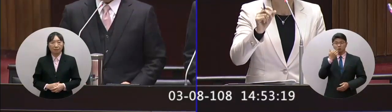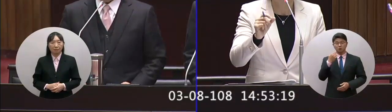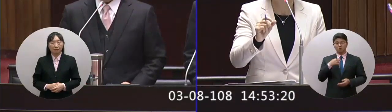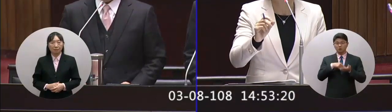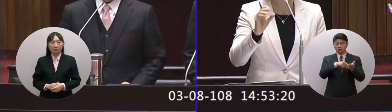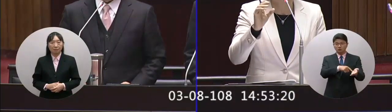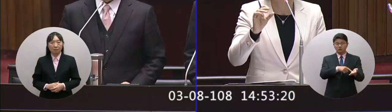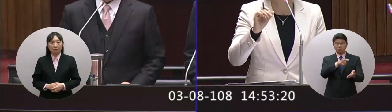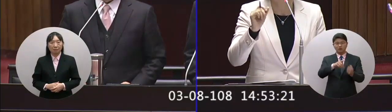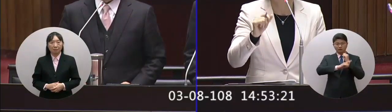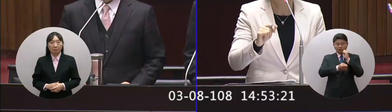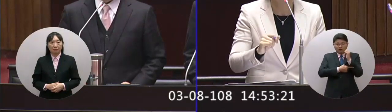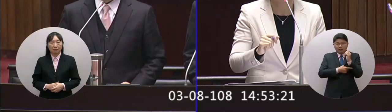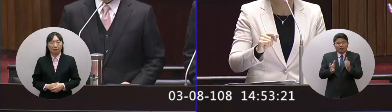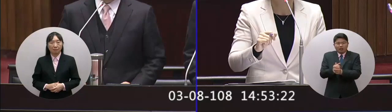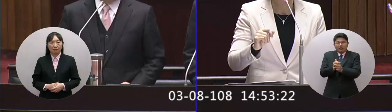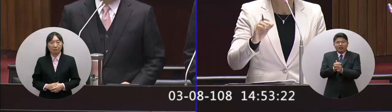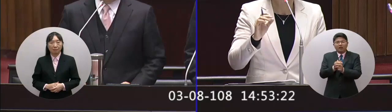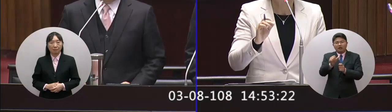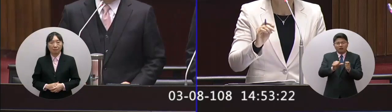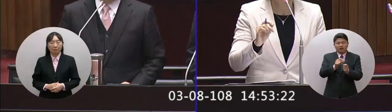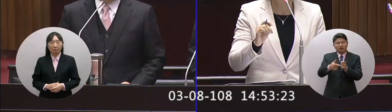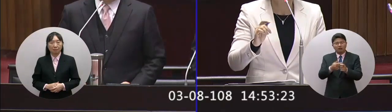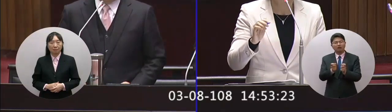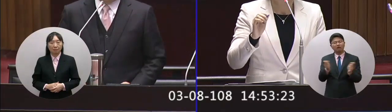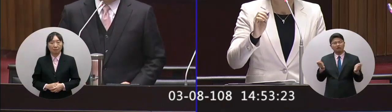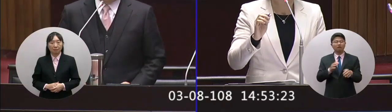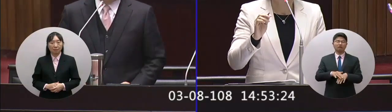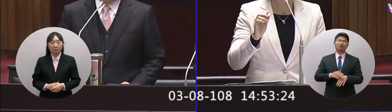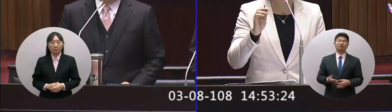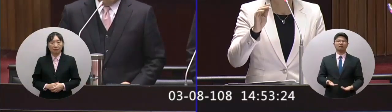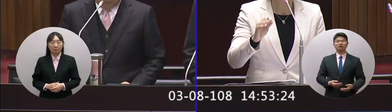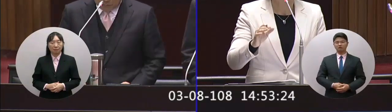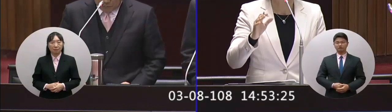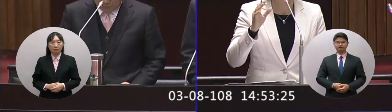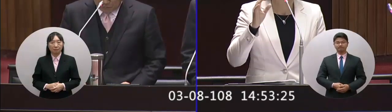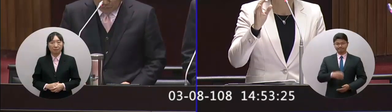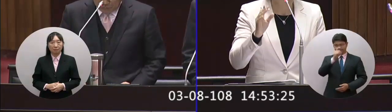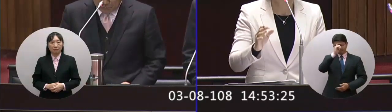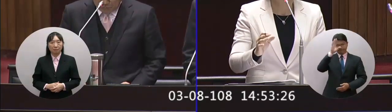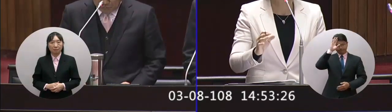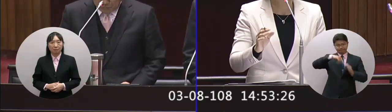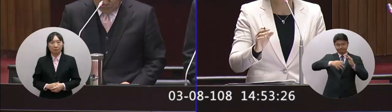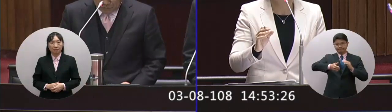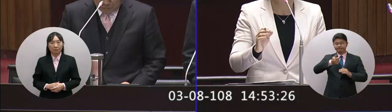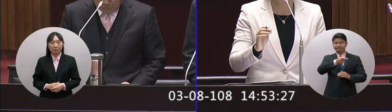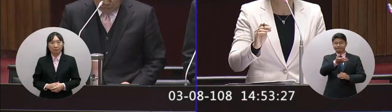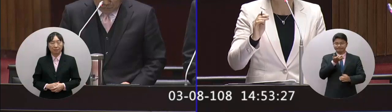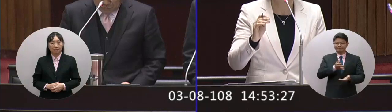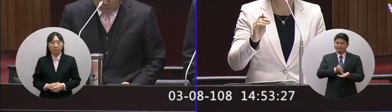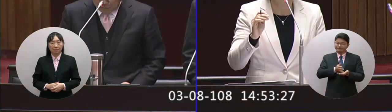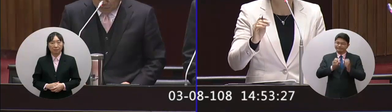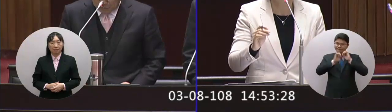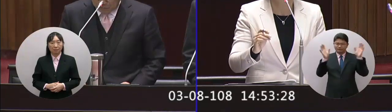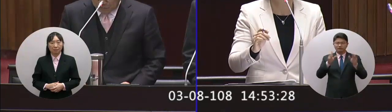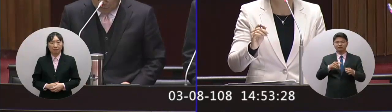吼，一个法令一卡就是5-6年哈，所以我也希望就是说。苏院长这样的一个宣示之后，